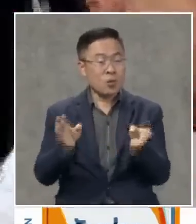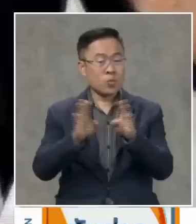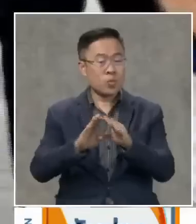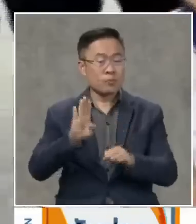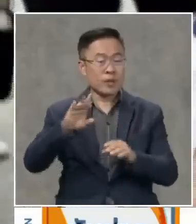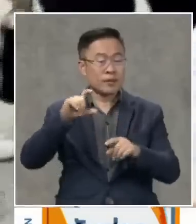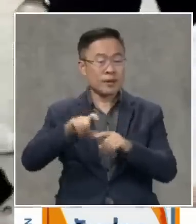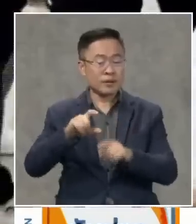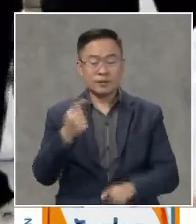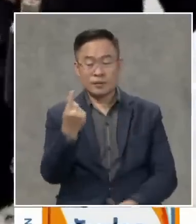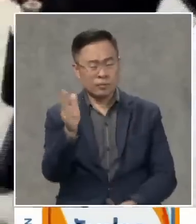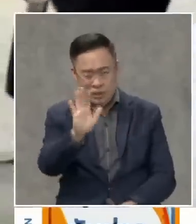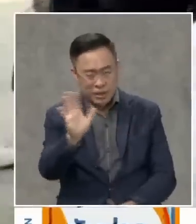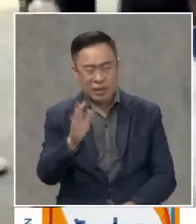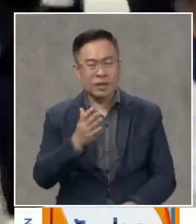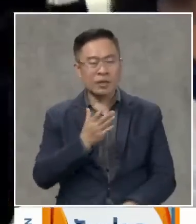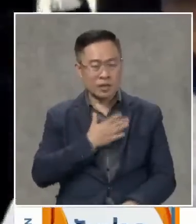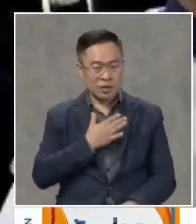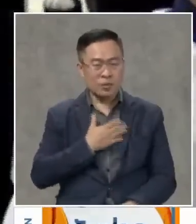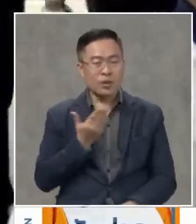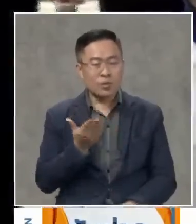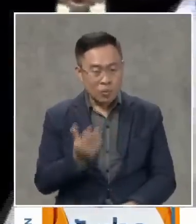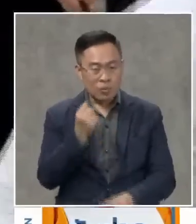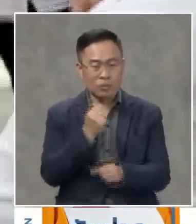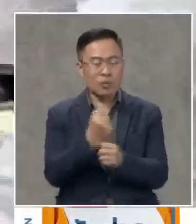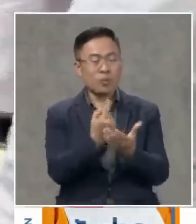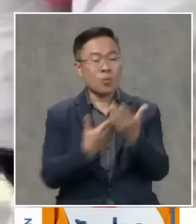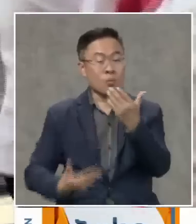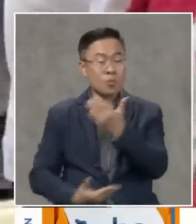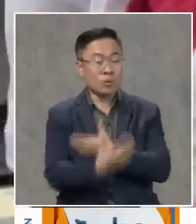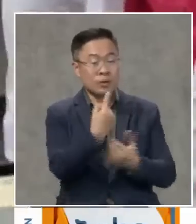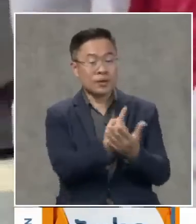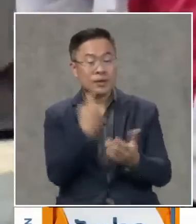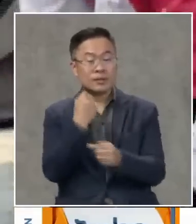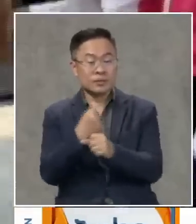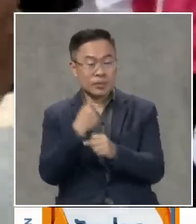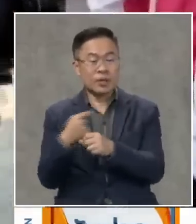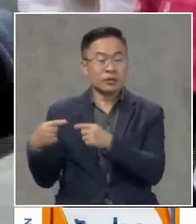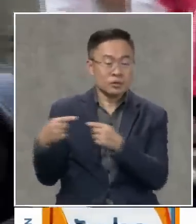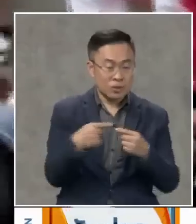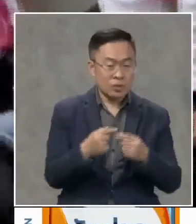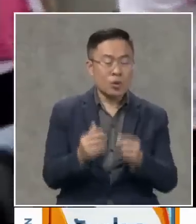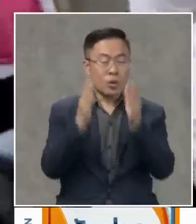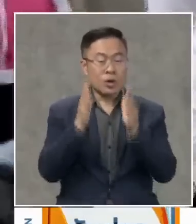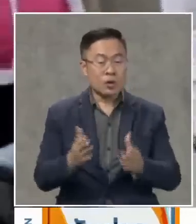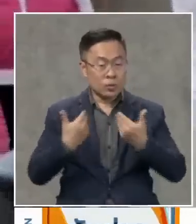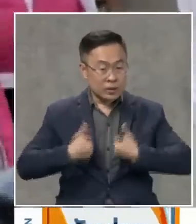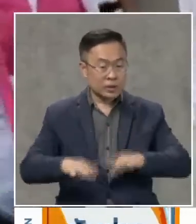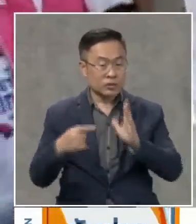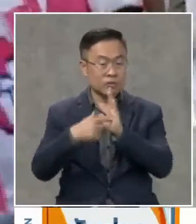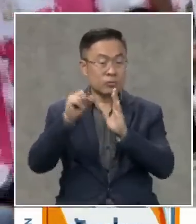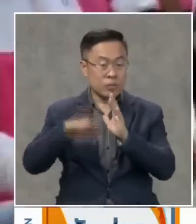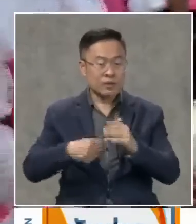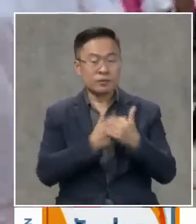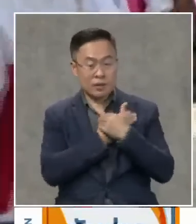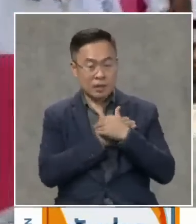ฉะนั้นขอตัวเสนอรับใช้เนี่ยเสนอตัวรับใช้พี่น้องประชาชนต่อเพราะคงไม่มีใครรักคนสุพรรณมากไปกว่าคนสุพร